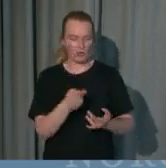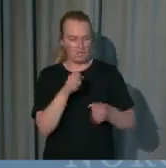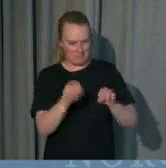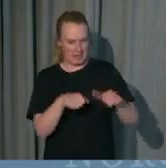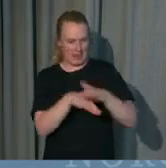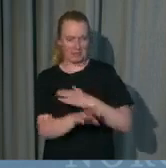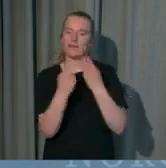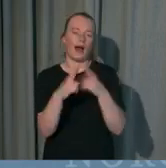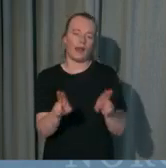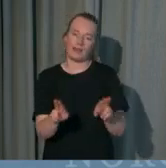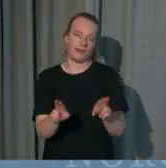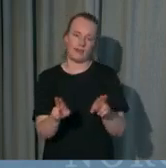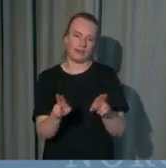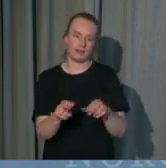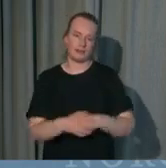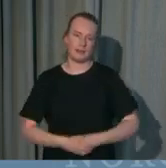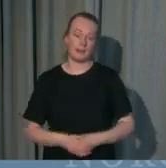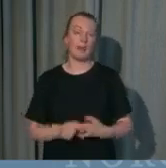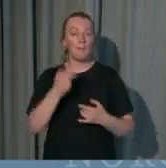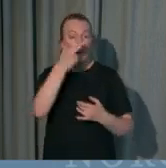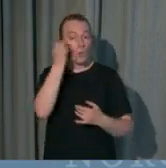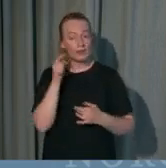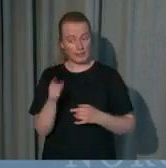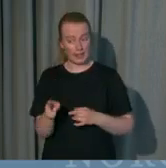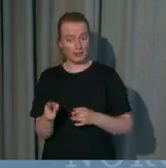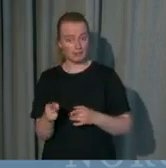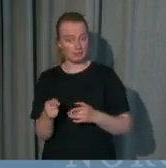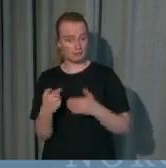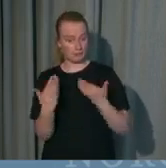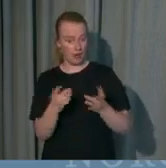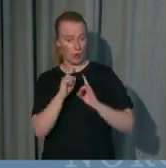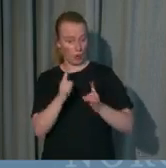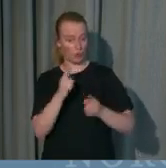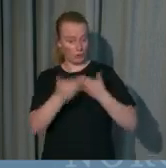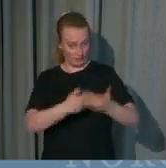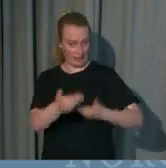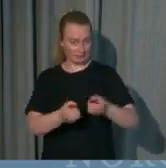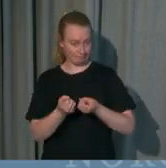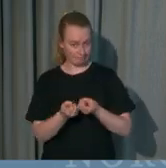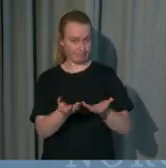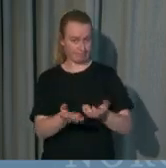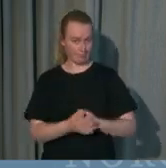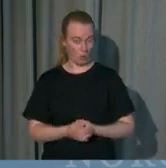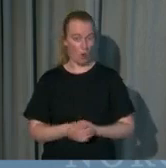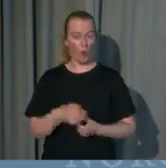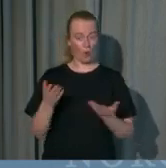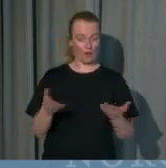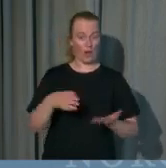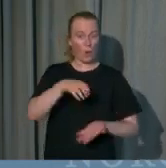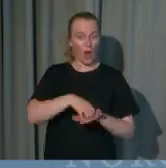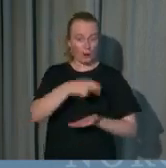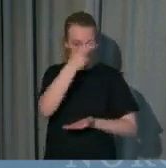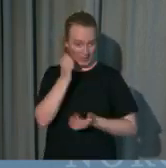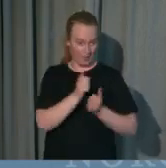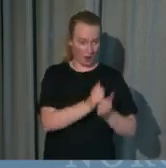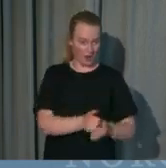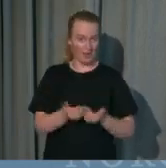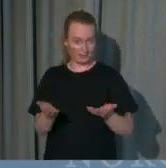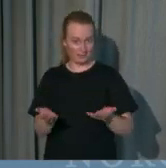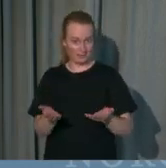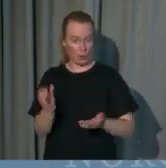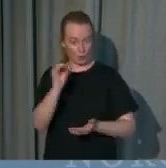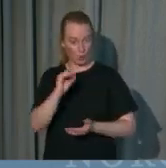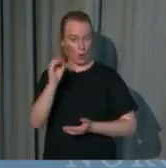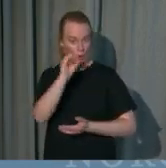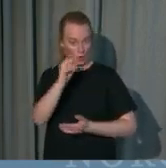Men politiet gir sine råd underveis, og det jo det lokale politiet, Oslo-politiet for de som bor her, og politiet andre steder